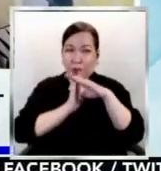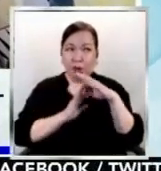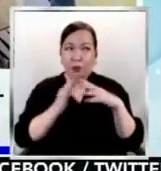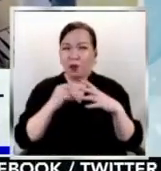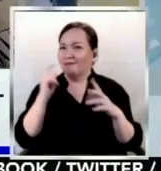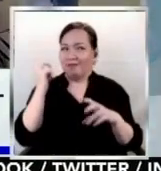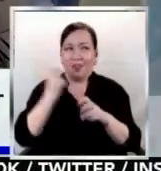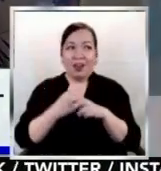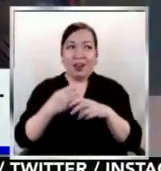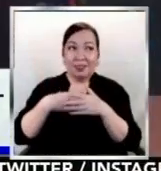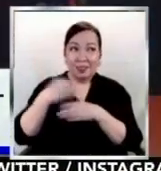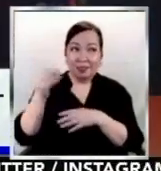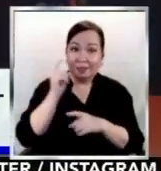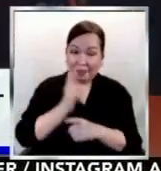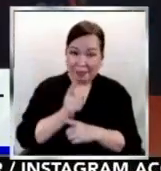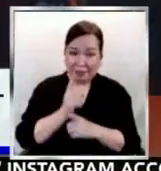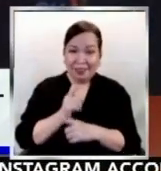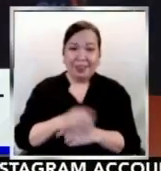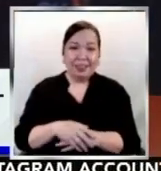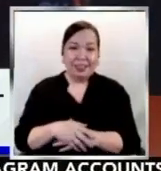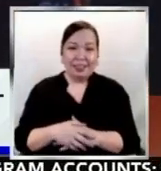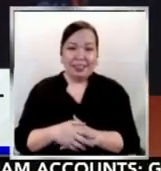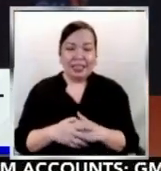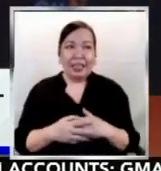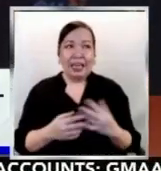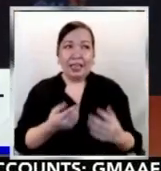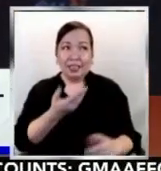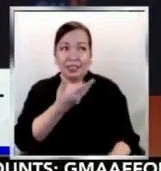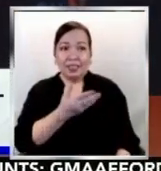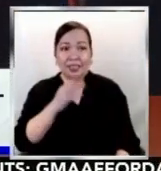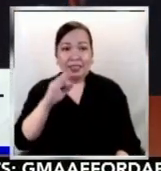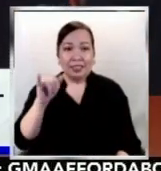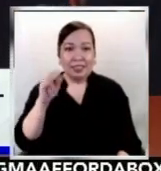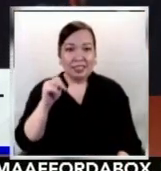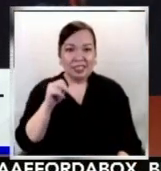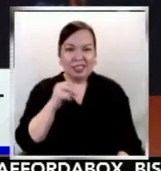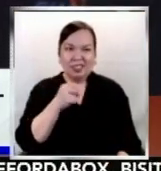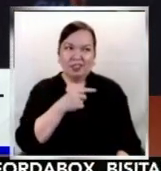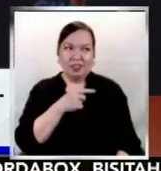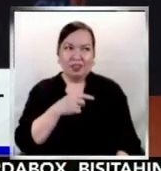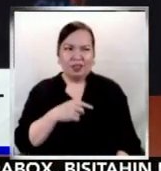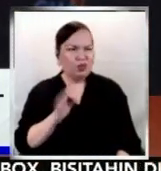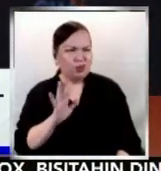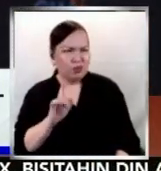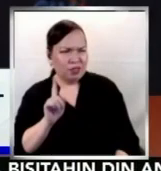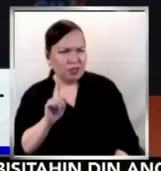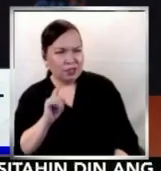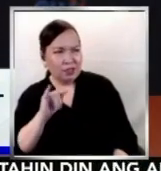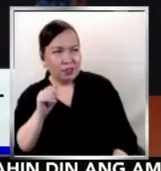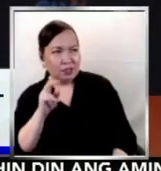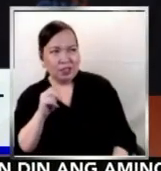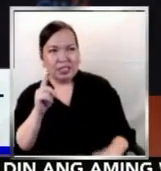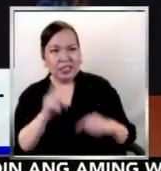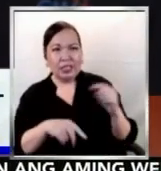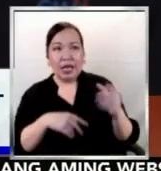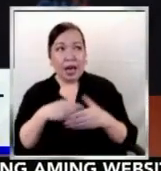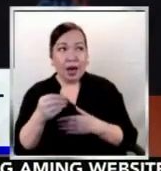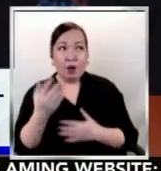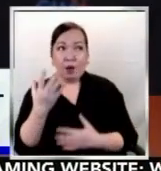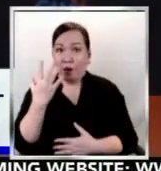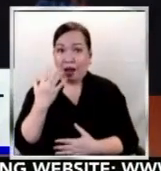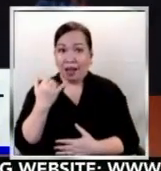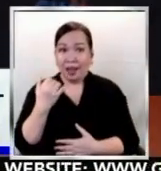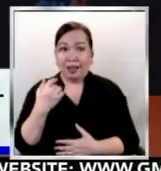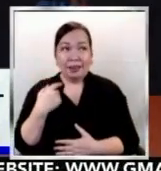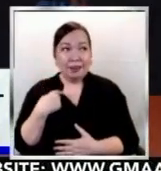Ngayon, tapos sa kondisyon ni Jen ngayon, kondisyon ni Jen. Masyadong makalabas ng bahay dahil